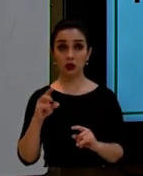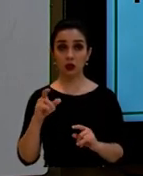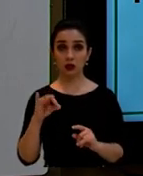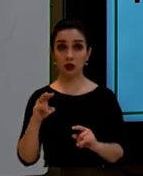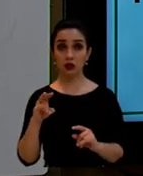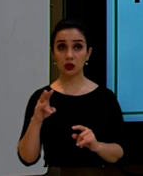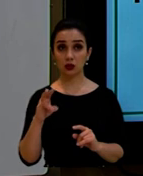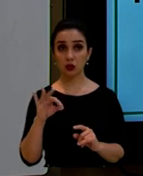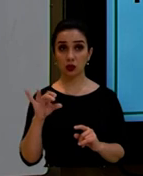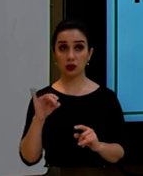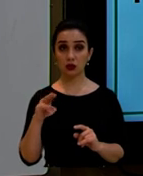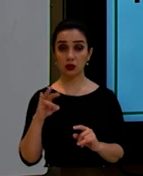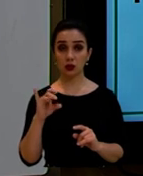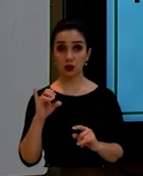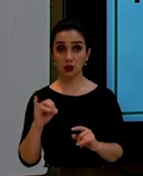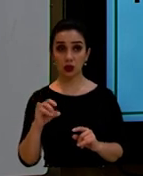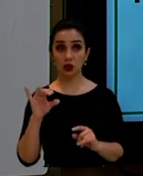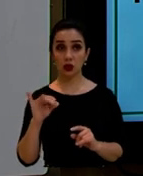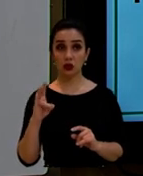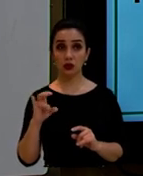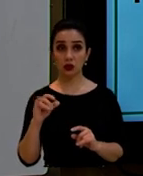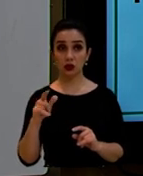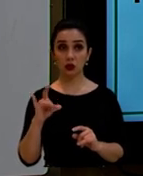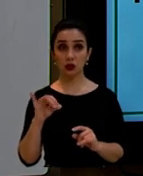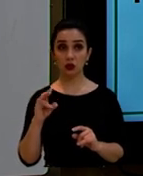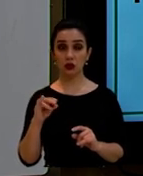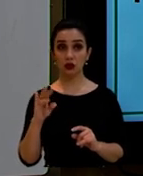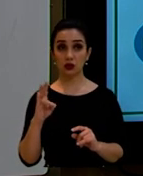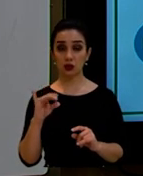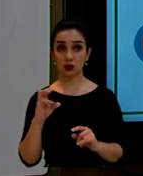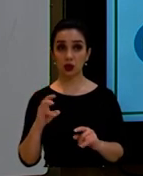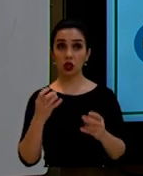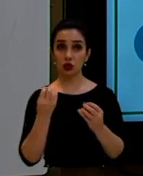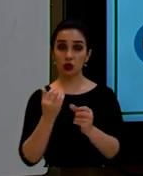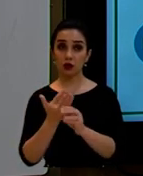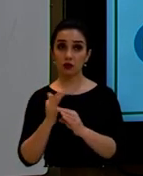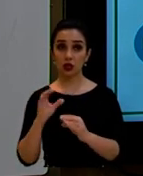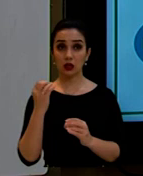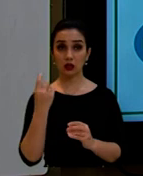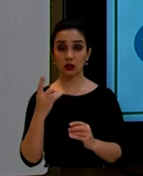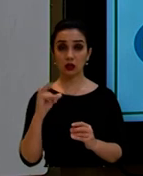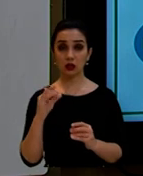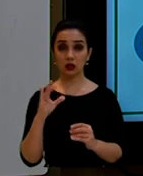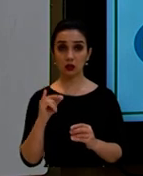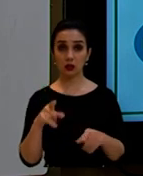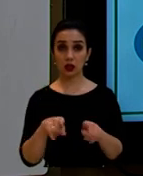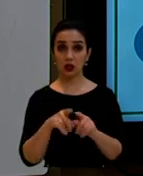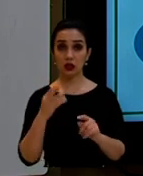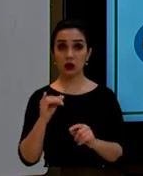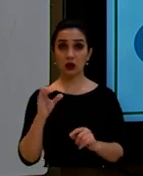монголоидную и негроидную. В последнее время выделяют еще одну расу –